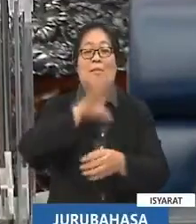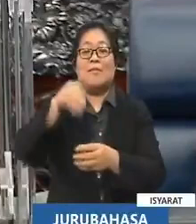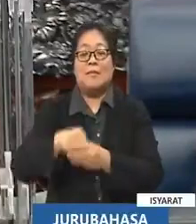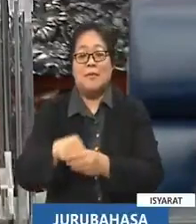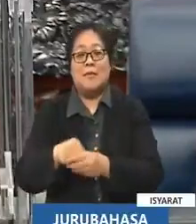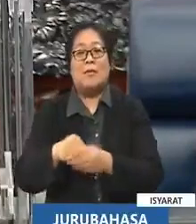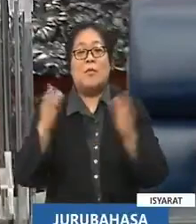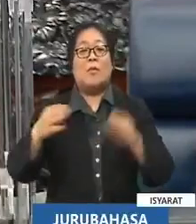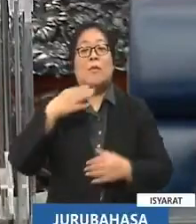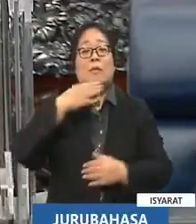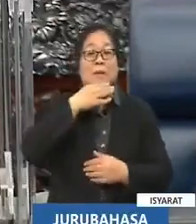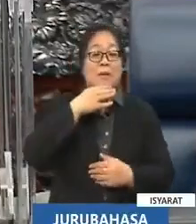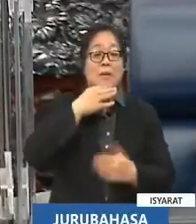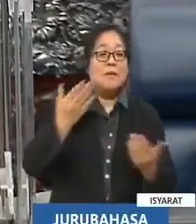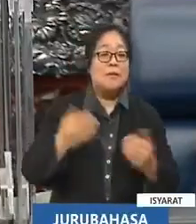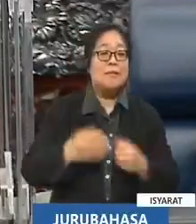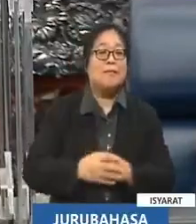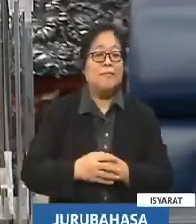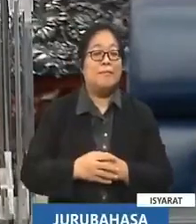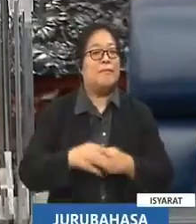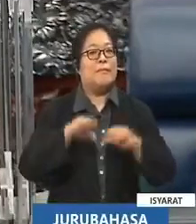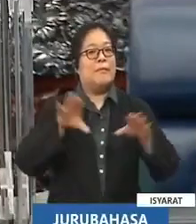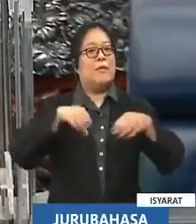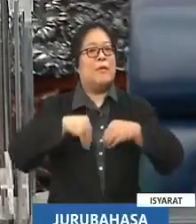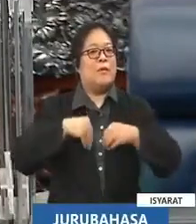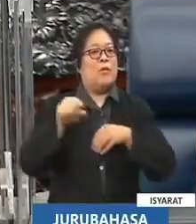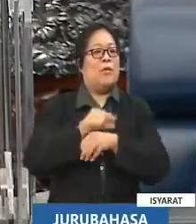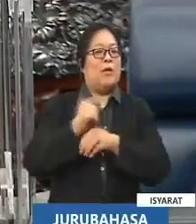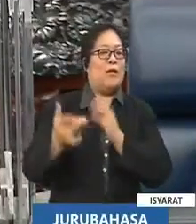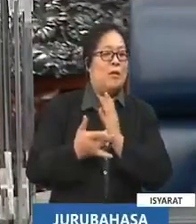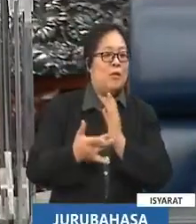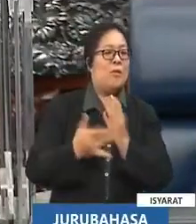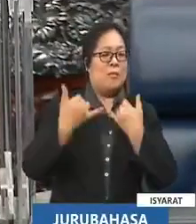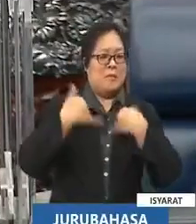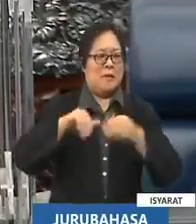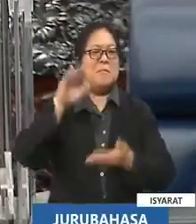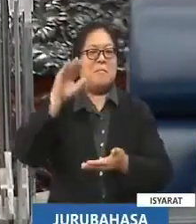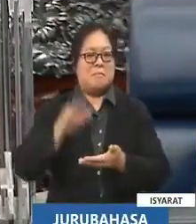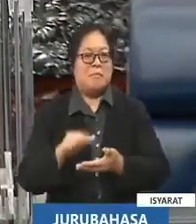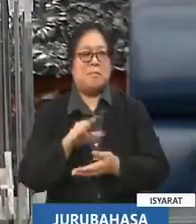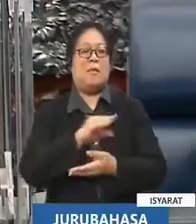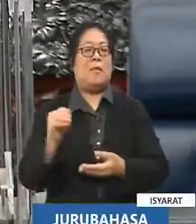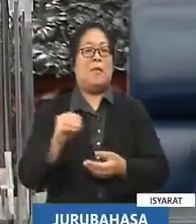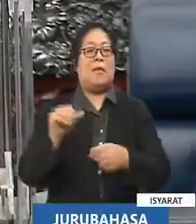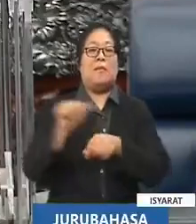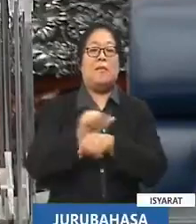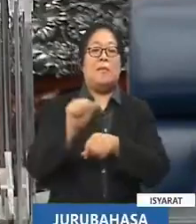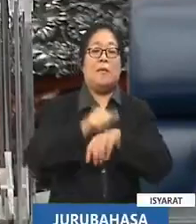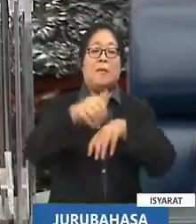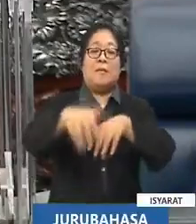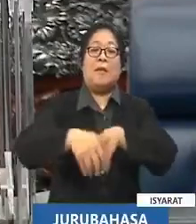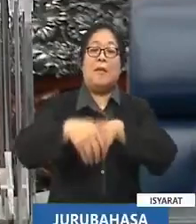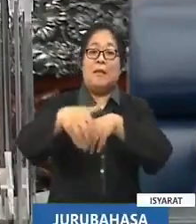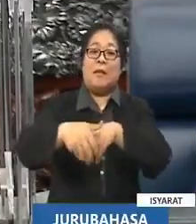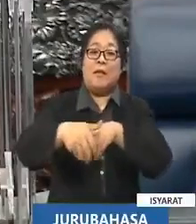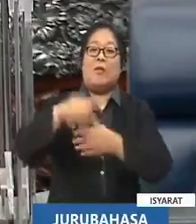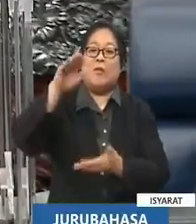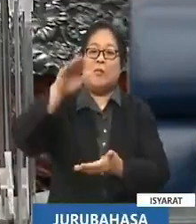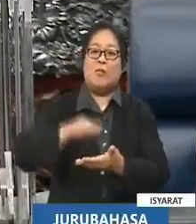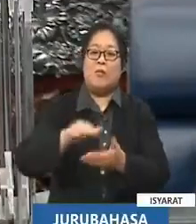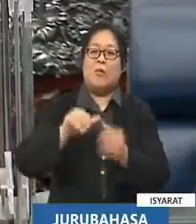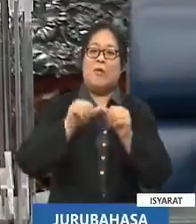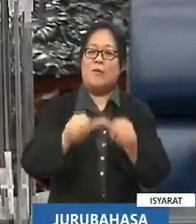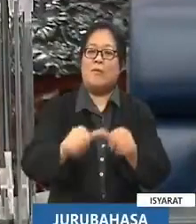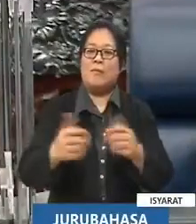golonganmu beliau tahap bahwa penerima gunaan teknologi yang masih rendah dan amalan pertanian yang aku Rang